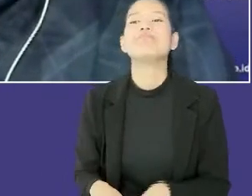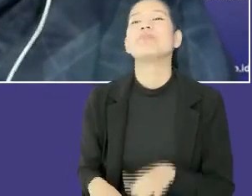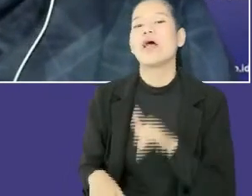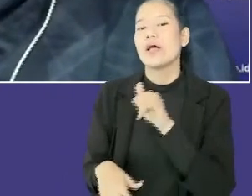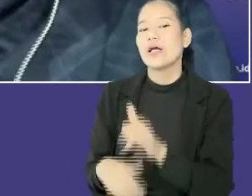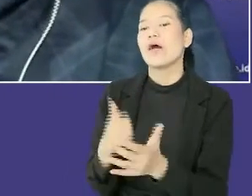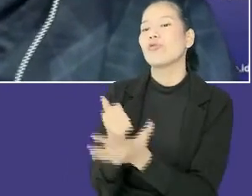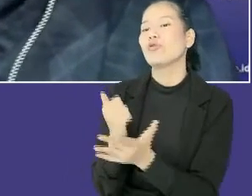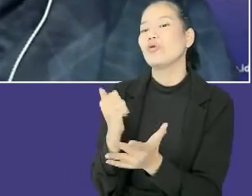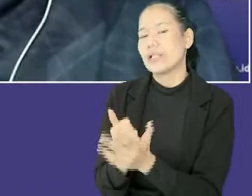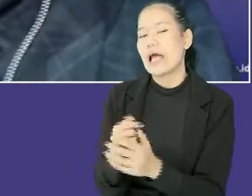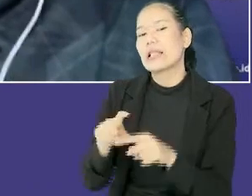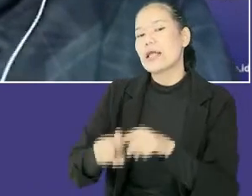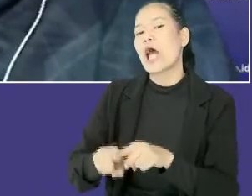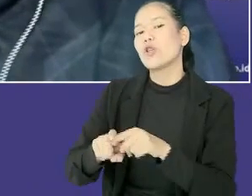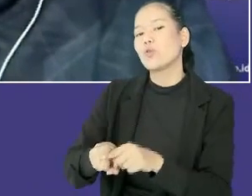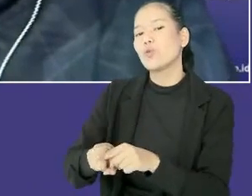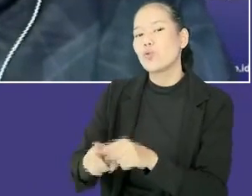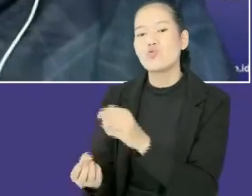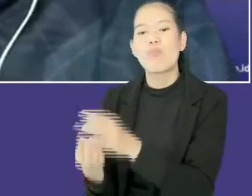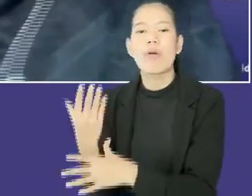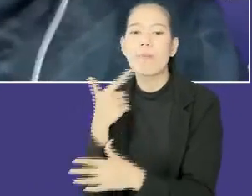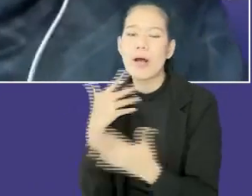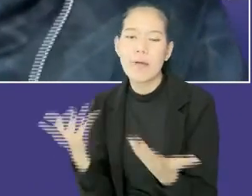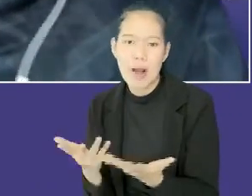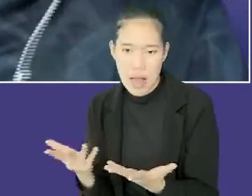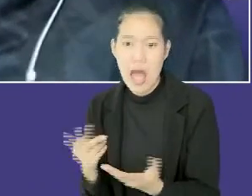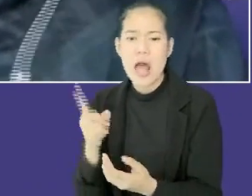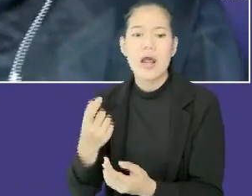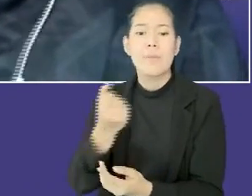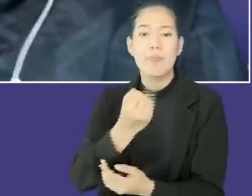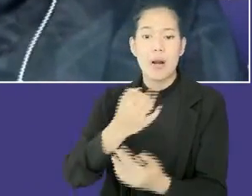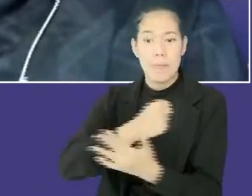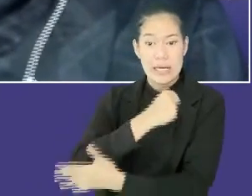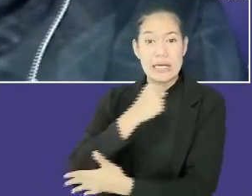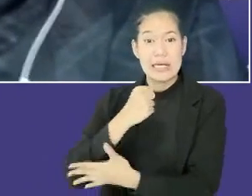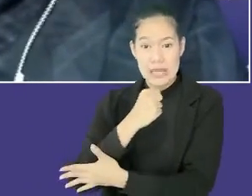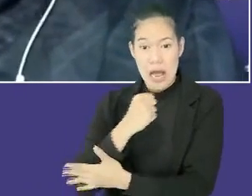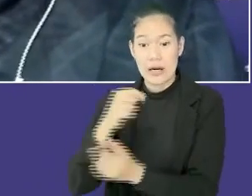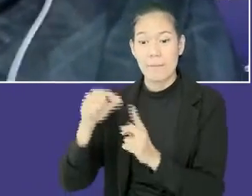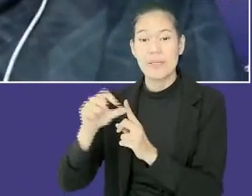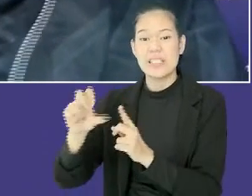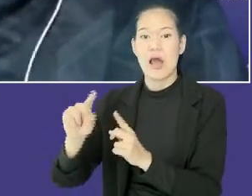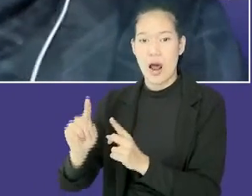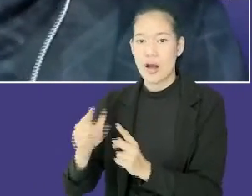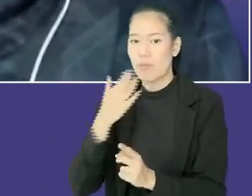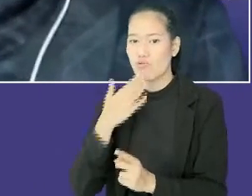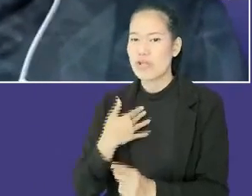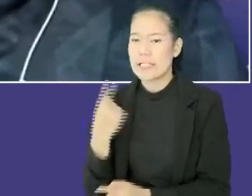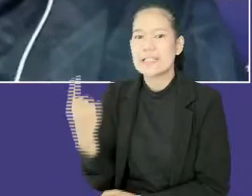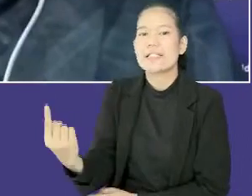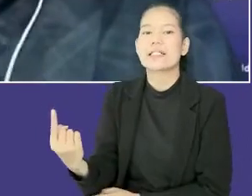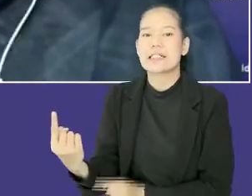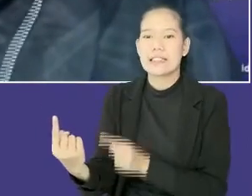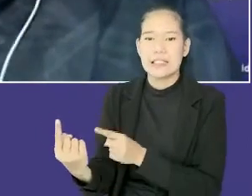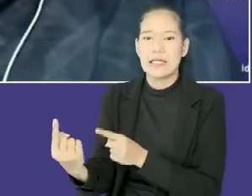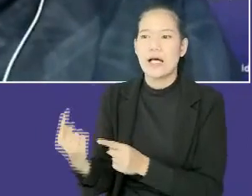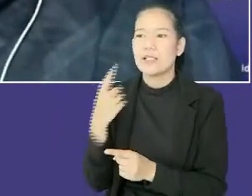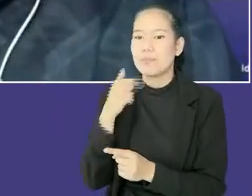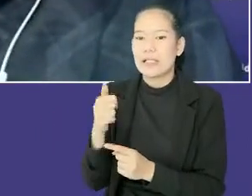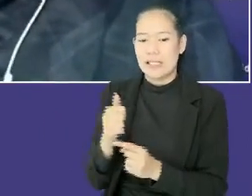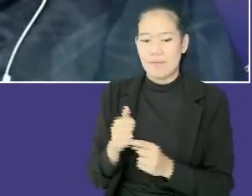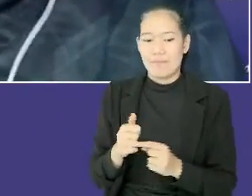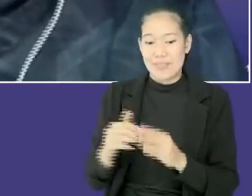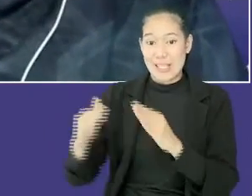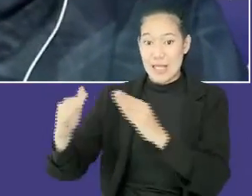ini tergantung Resort nya juga ya dokter Olla ada beberapa negara bahkan mengirimkan Pyar Ki sendiri gitu untuk Swap Swap cheatnya